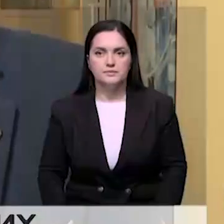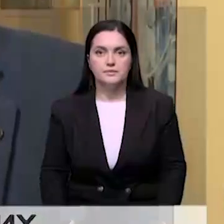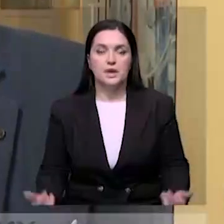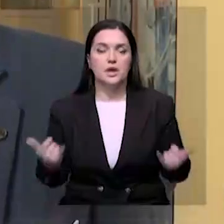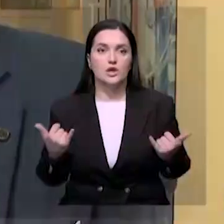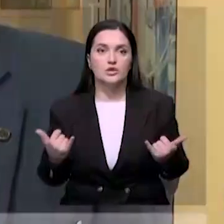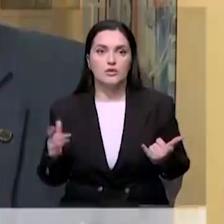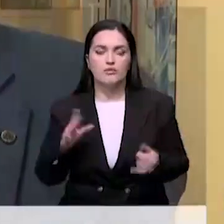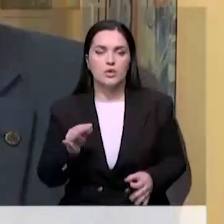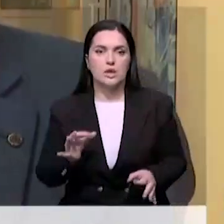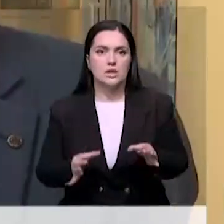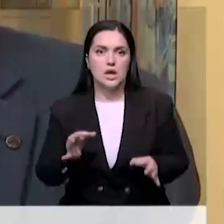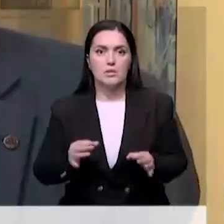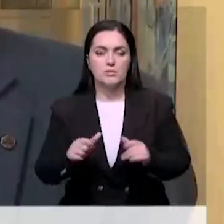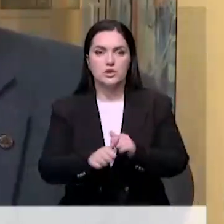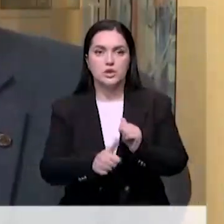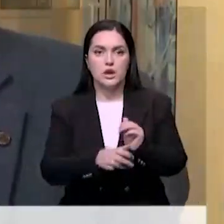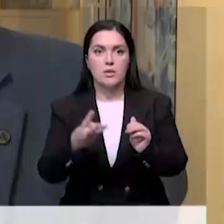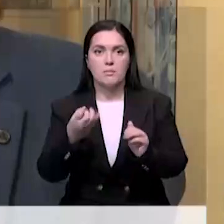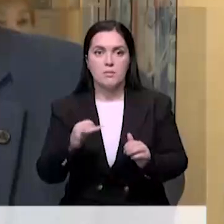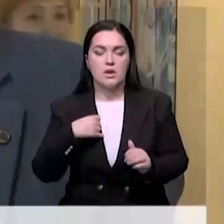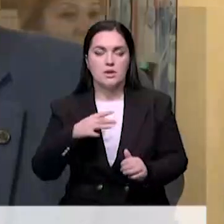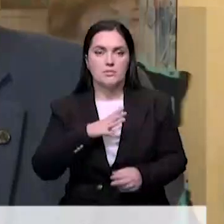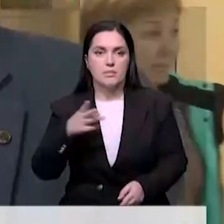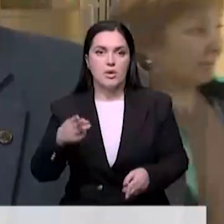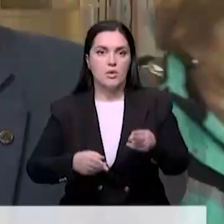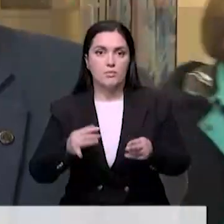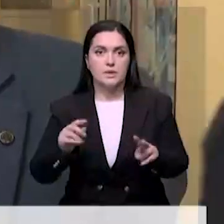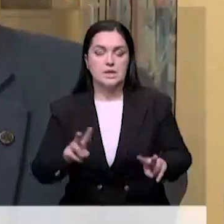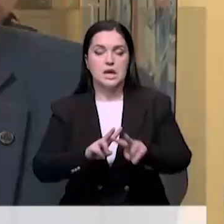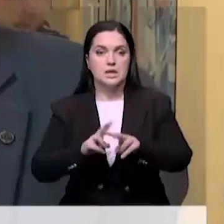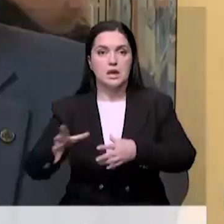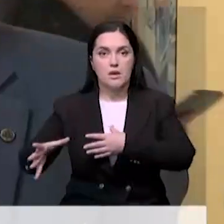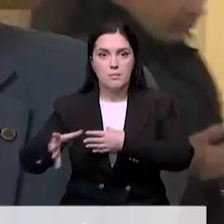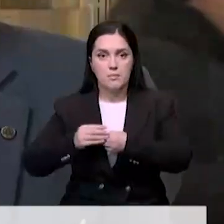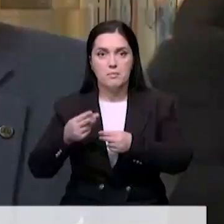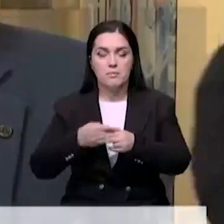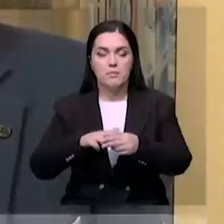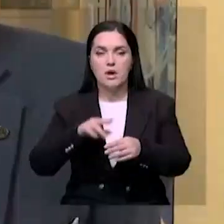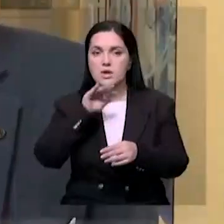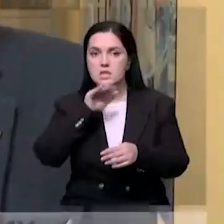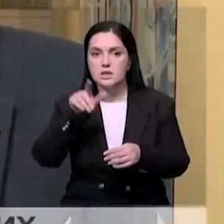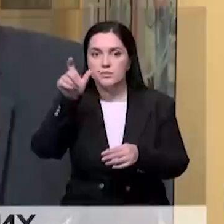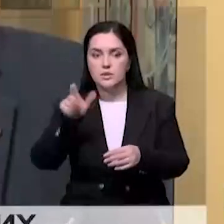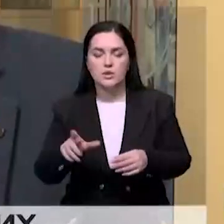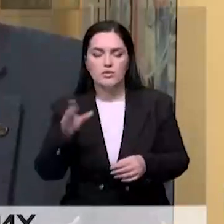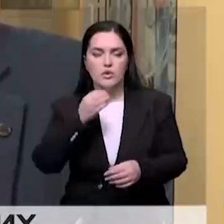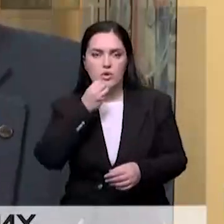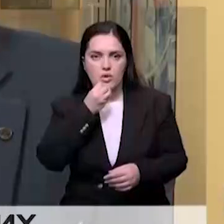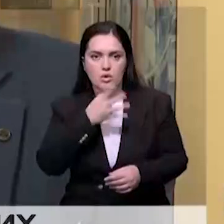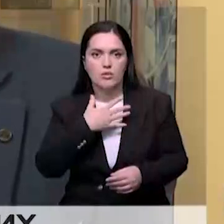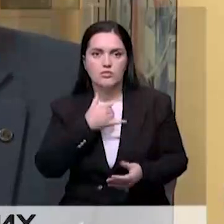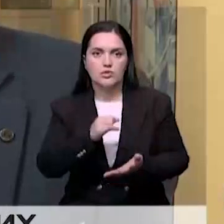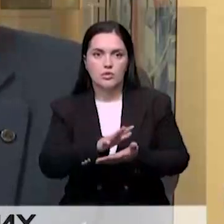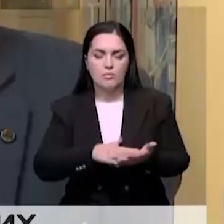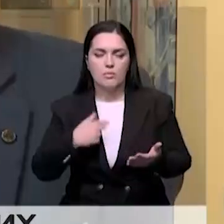Сейчас вроде все нормализовалось. 16 мая мне сделали операцию врачи из Астаны вместе с местными специалистами. Все прошло хорошо. Сейчас продолжаю